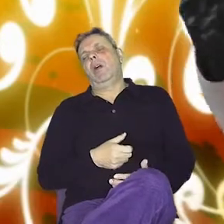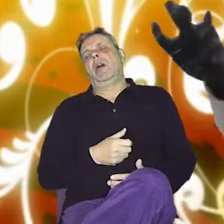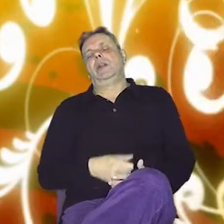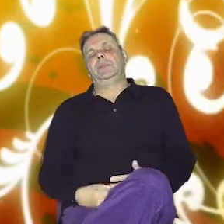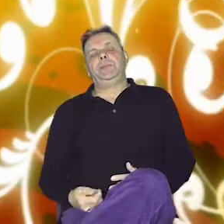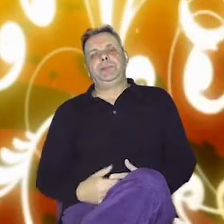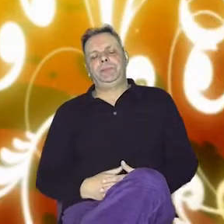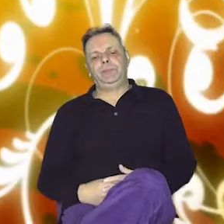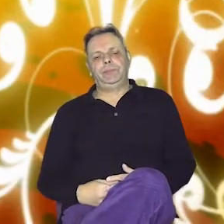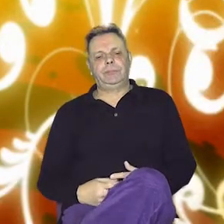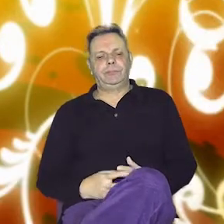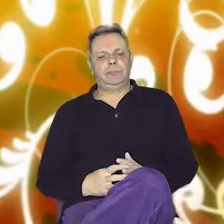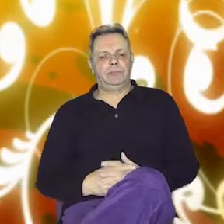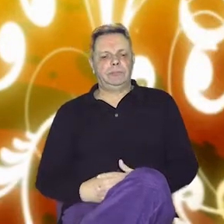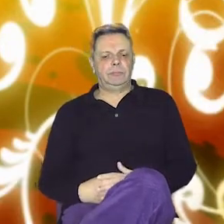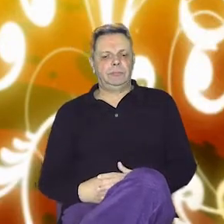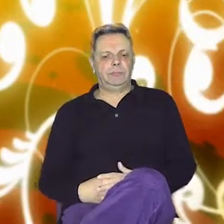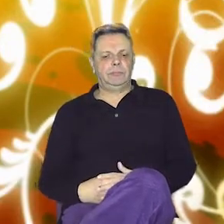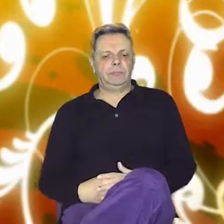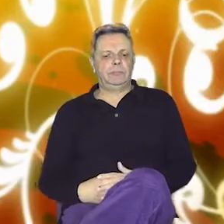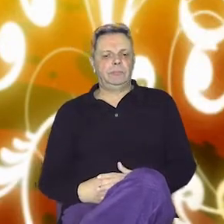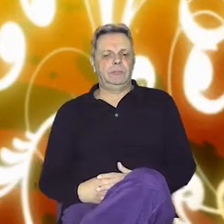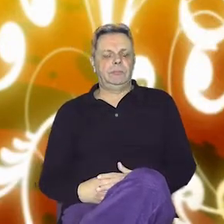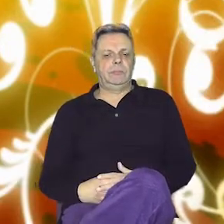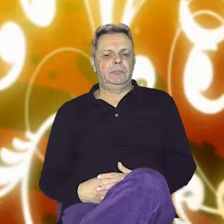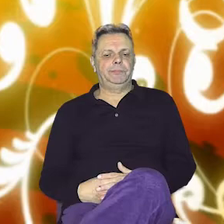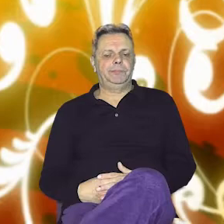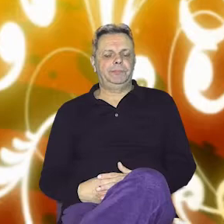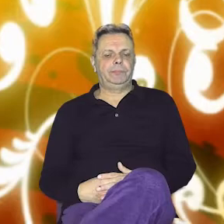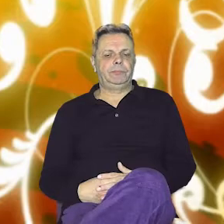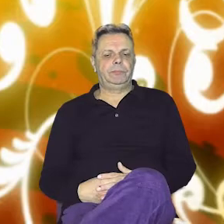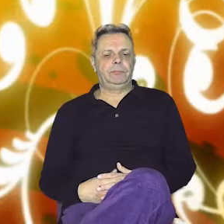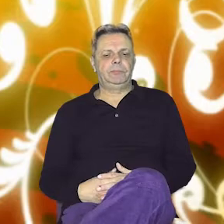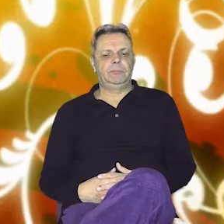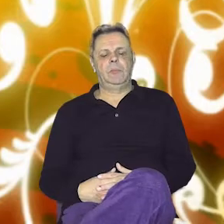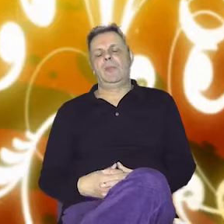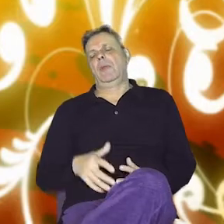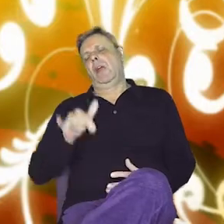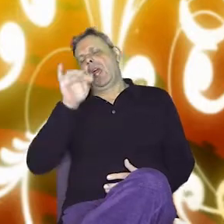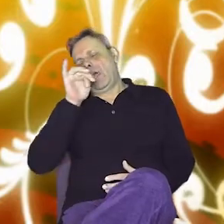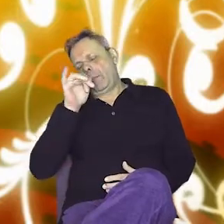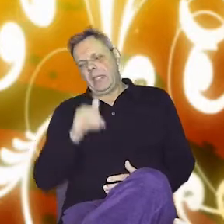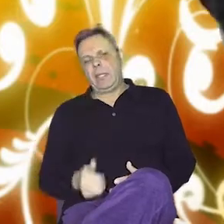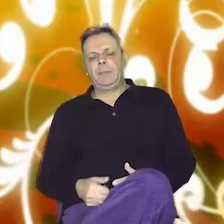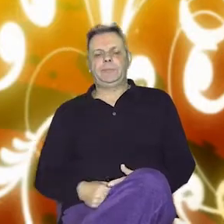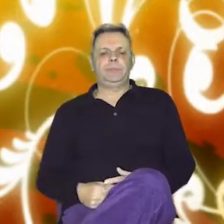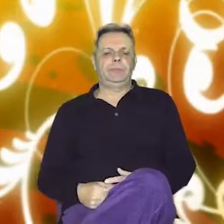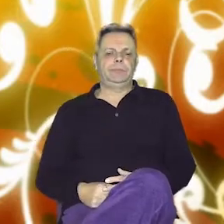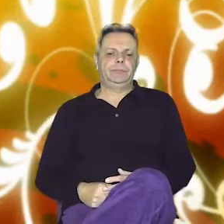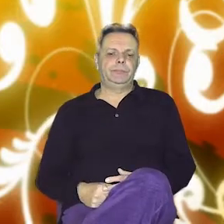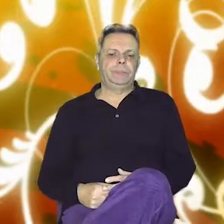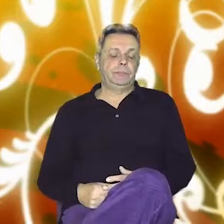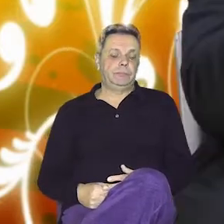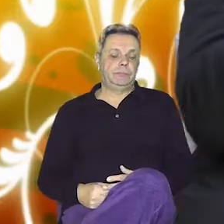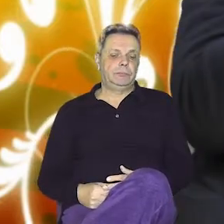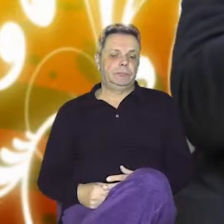ne mrtav, ne padneš, nego ne možeš ni disat ni ništa, ili na rokat se nekog alkohola ili zaboravit ćeš.